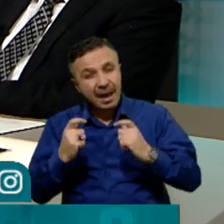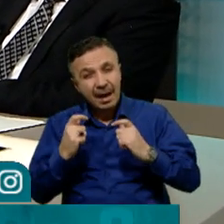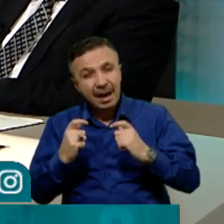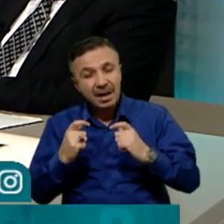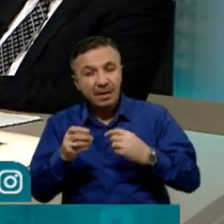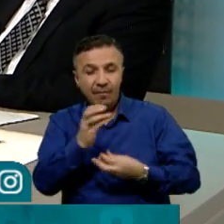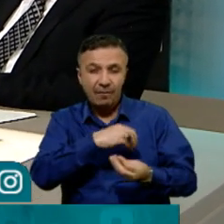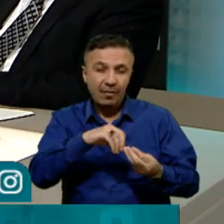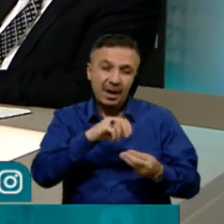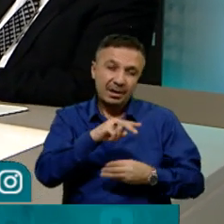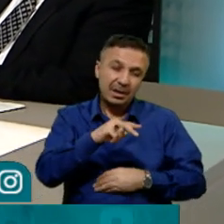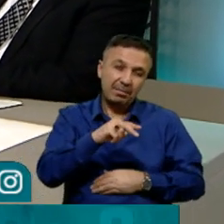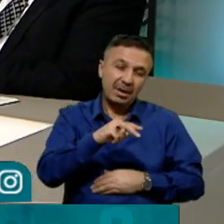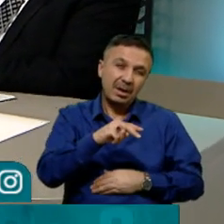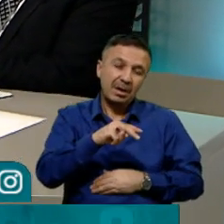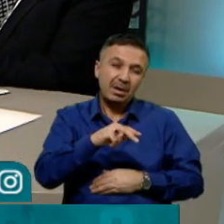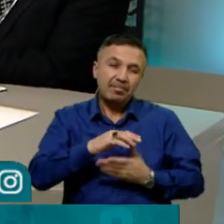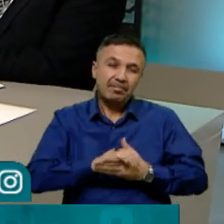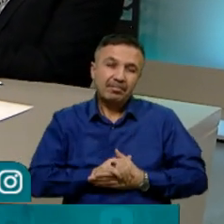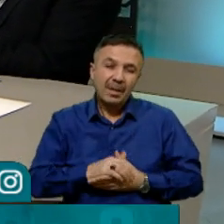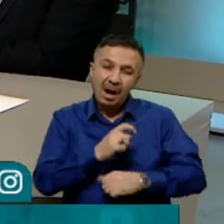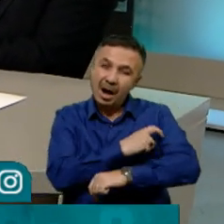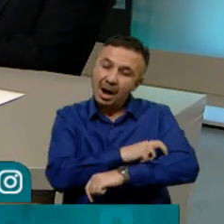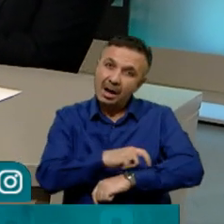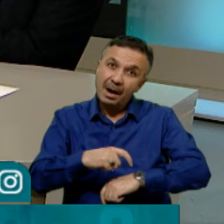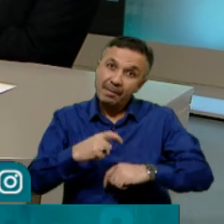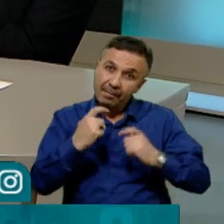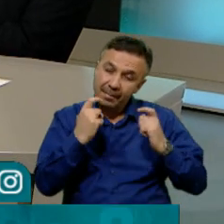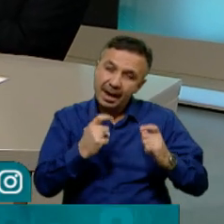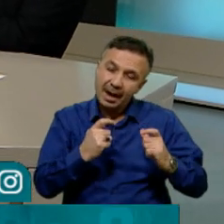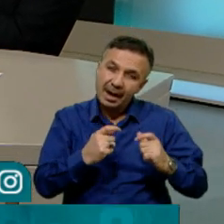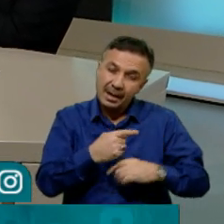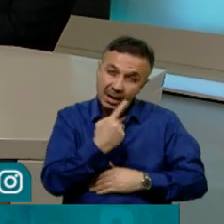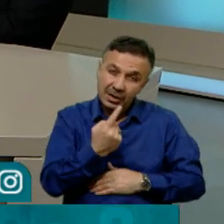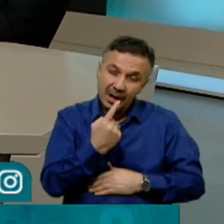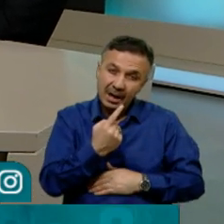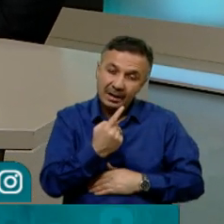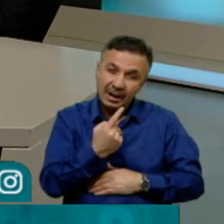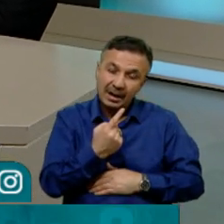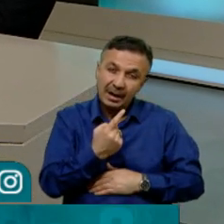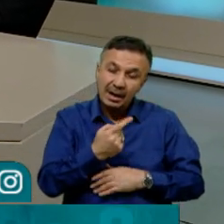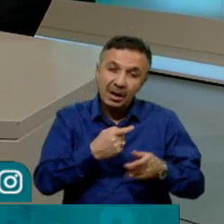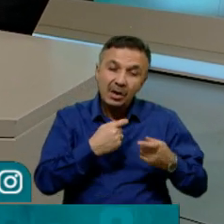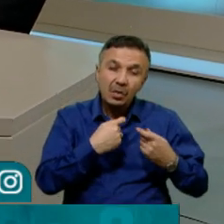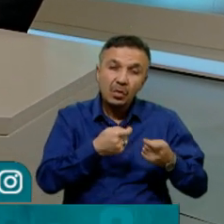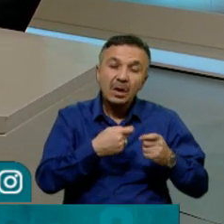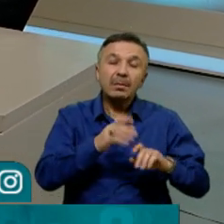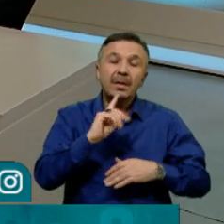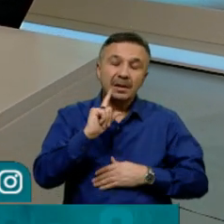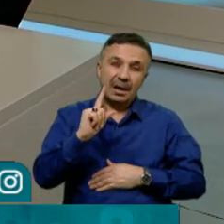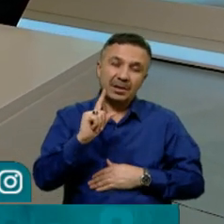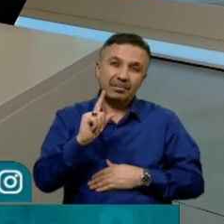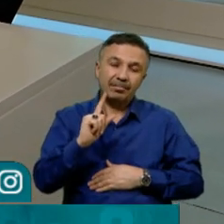gibi bunu gibi tahvil gibi haram yerlerde nemalandırılması gerekir kesinlikle